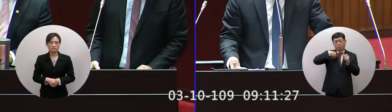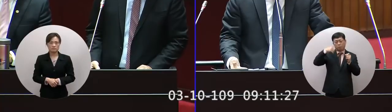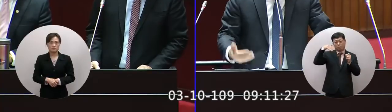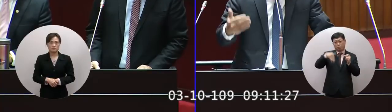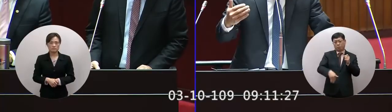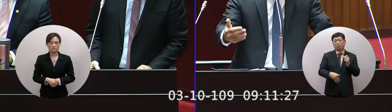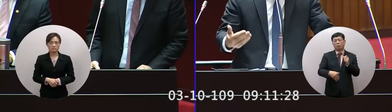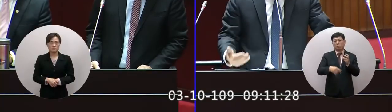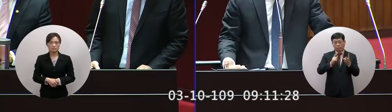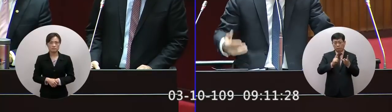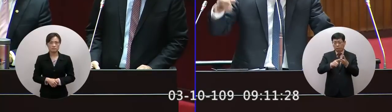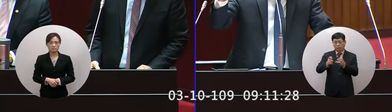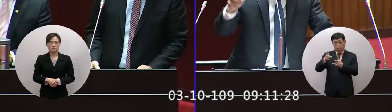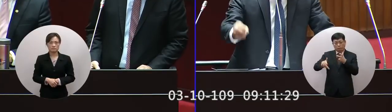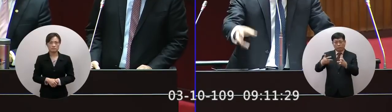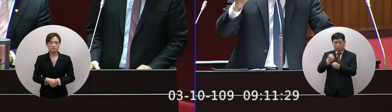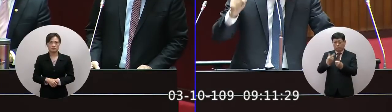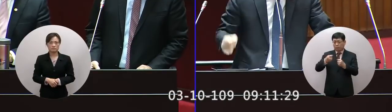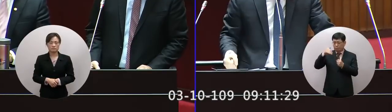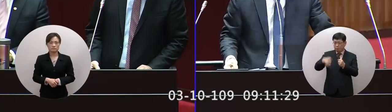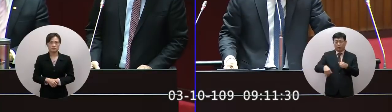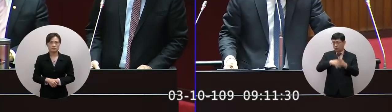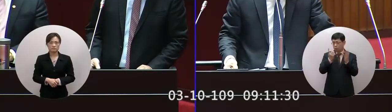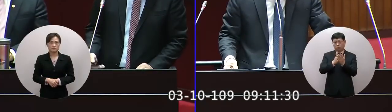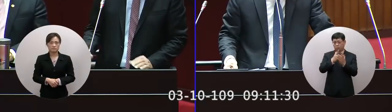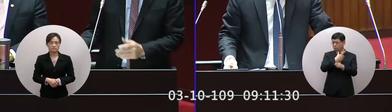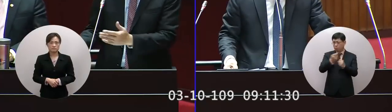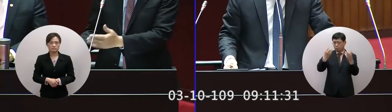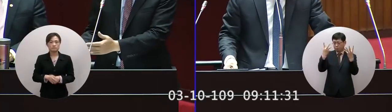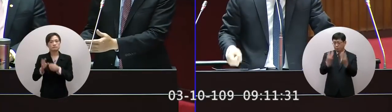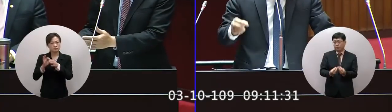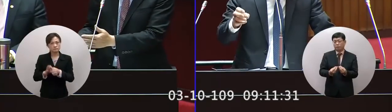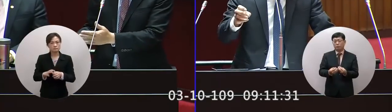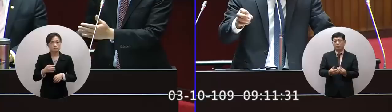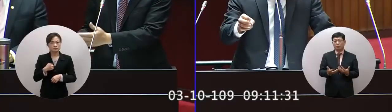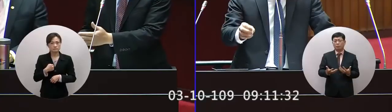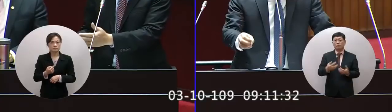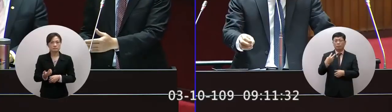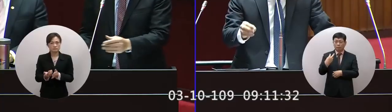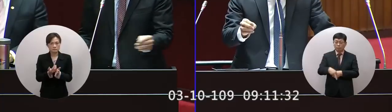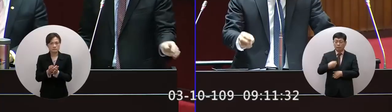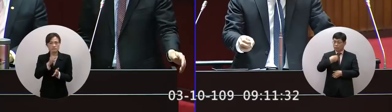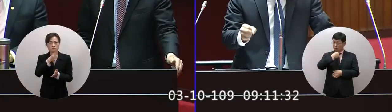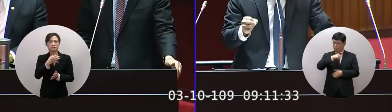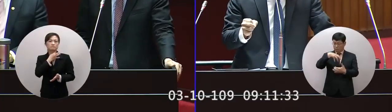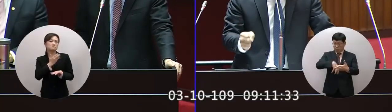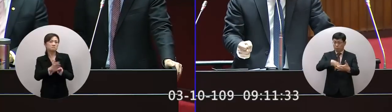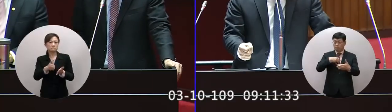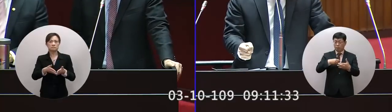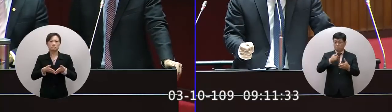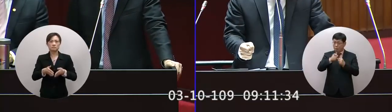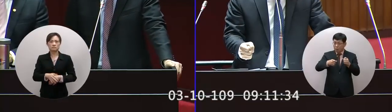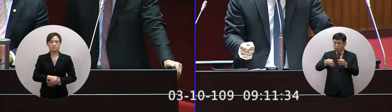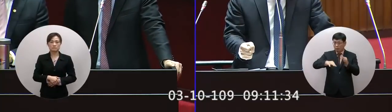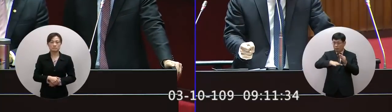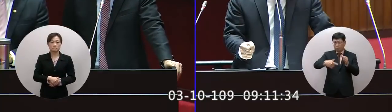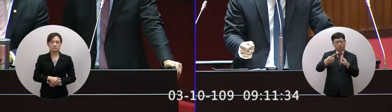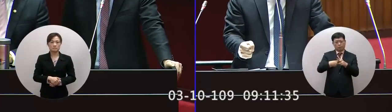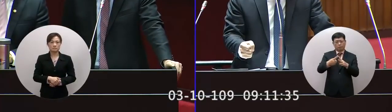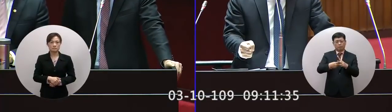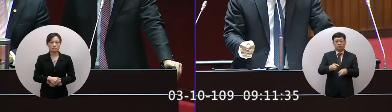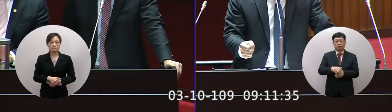降，供应也下降，是整个萎缩啊。 所以 整个萎缩，然后台湾的内部市场又相对这么